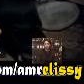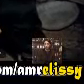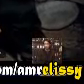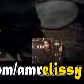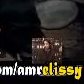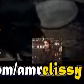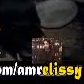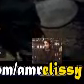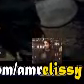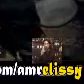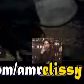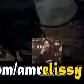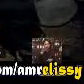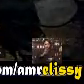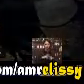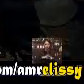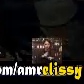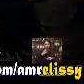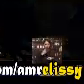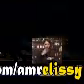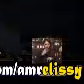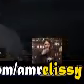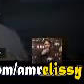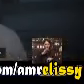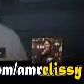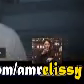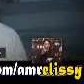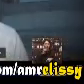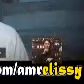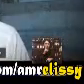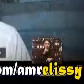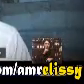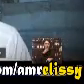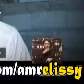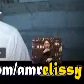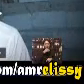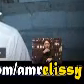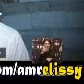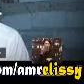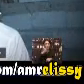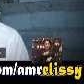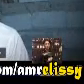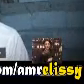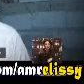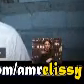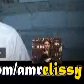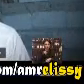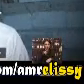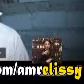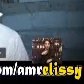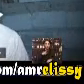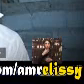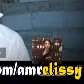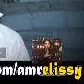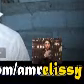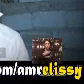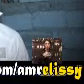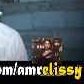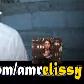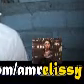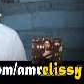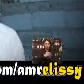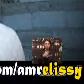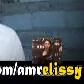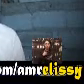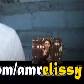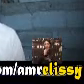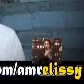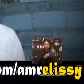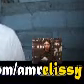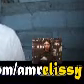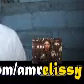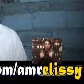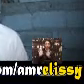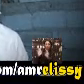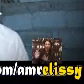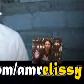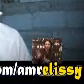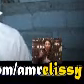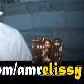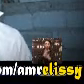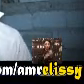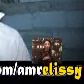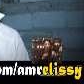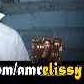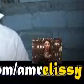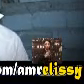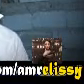حصل ان في سلة قرابة بين والدي ووالدتي، ماشي، جنة وراثية. نزلت انا كده